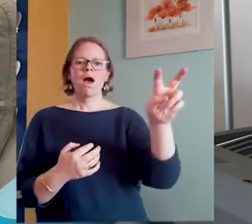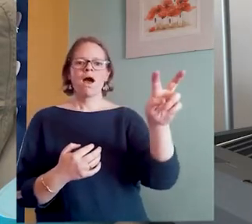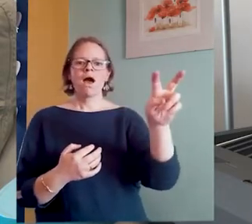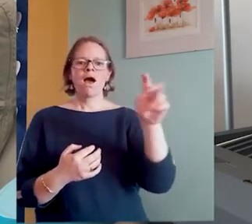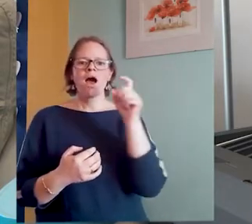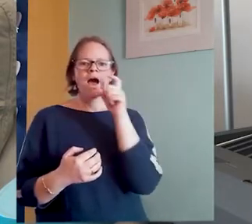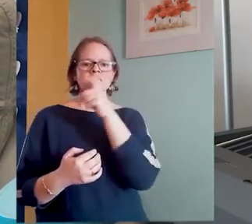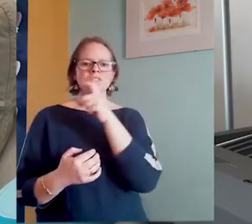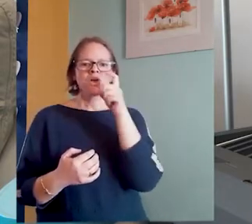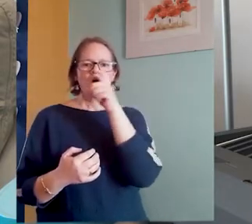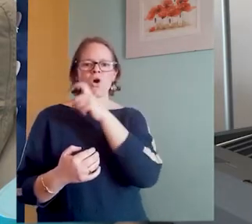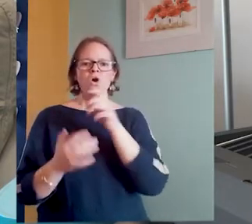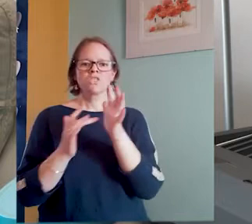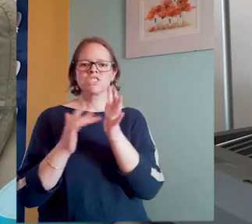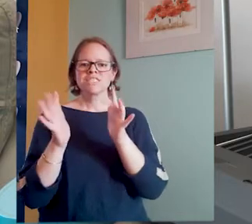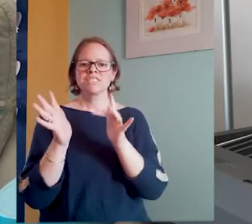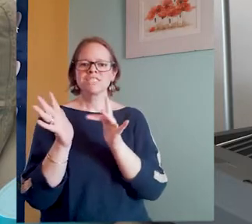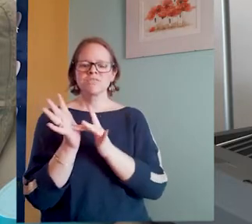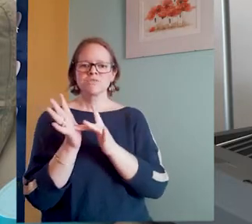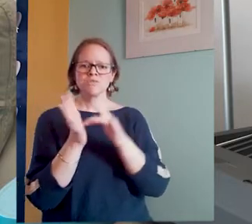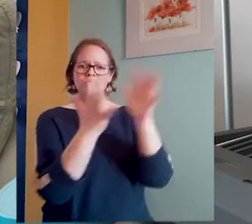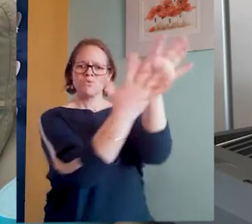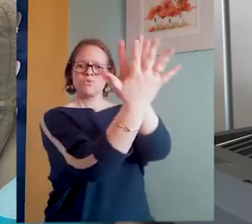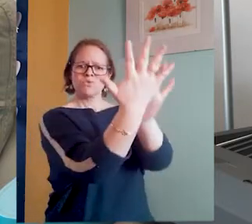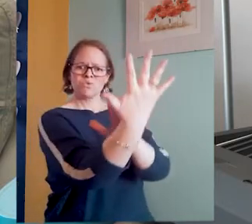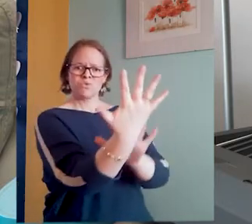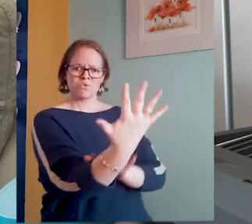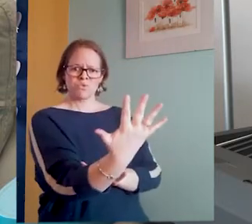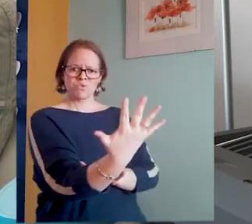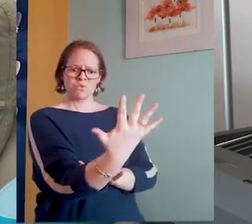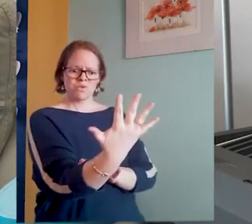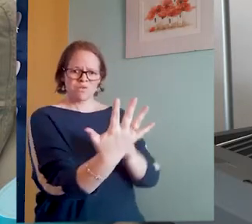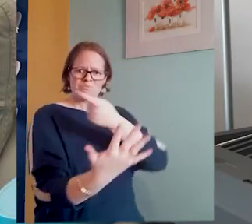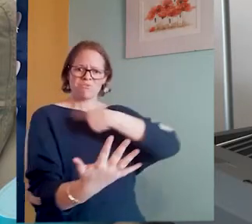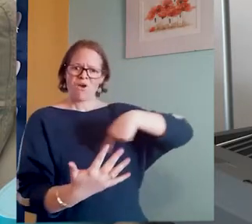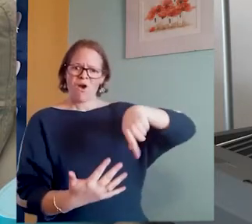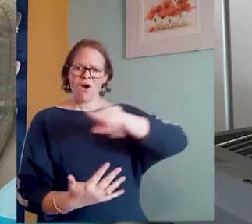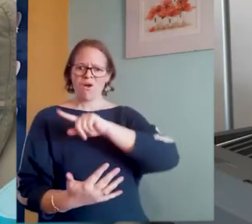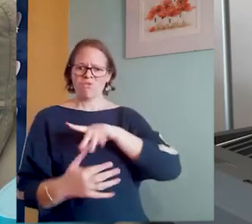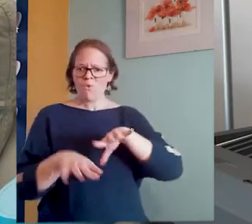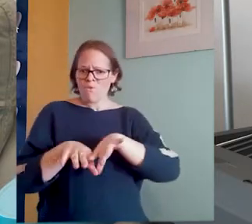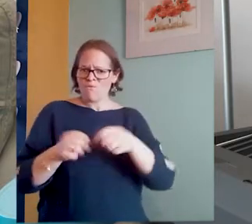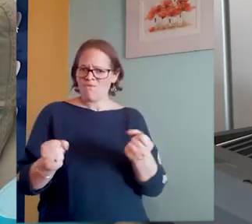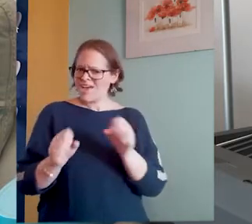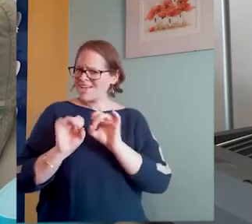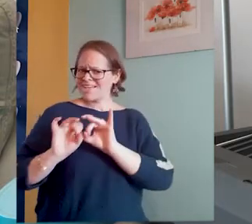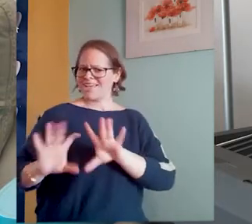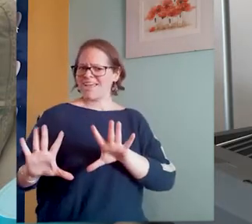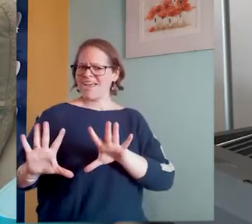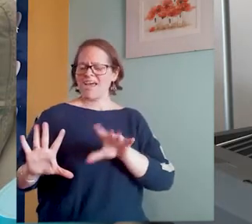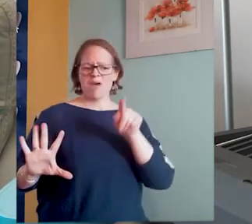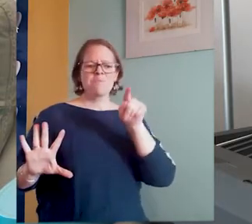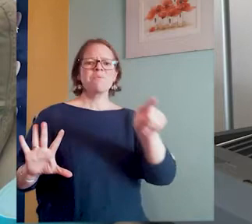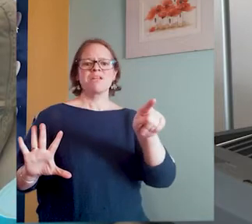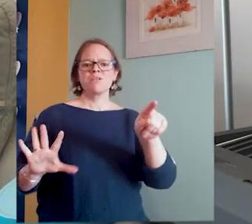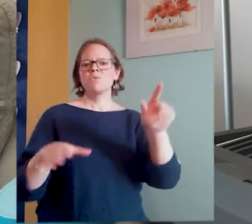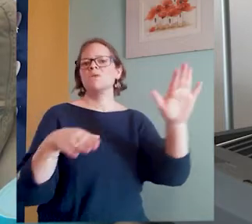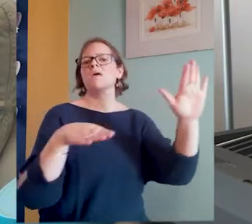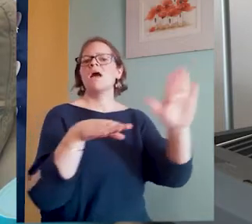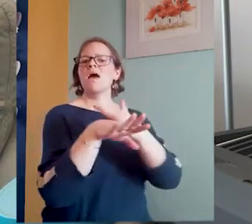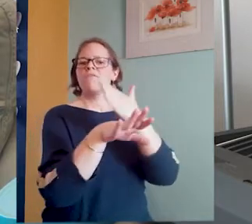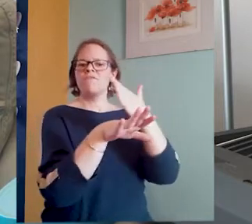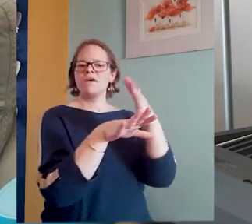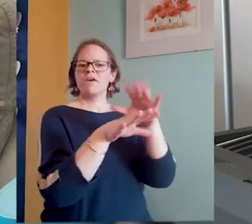fait, c'est lui qui a tout accompli. Alors pousse des cris vers le Seigneur ce matin et que tous ensemble nous puissions faire monter